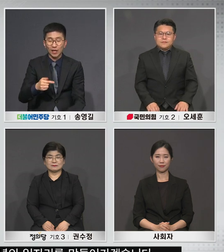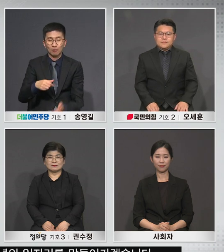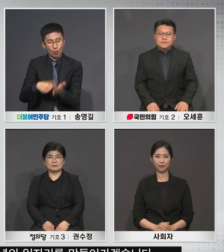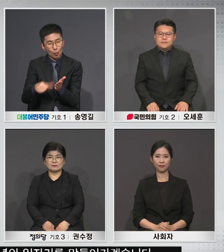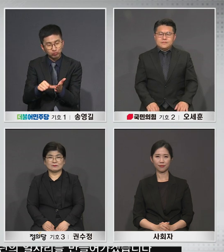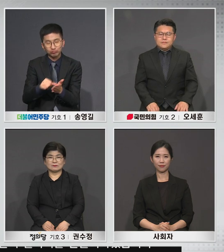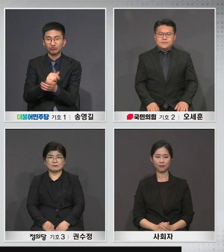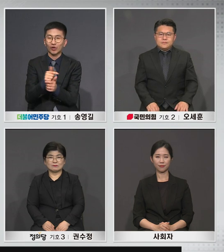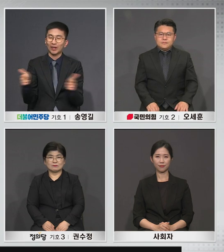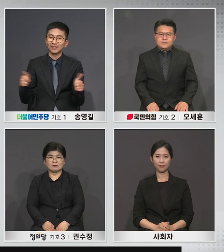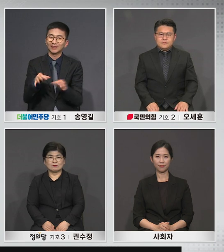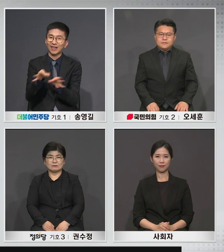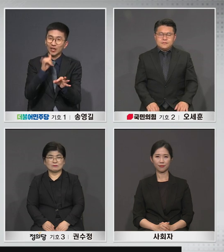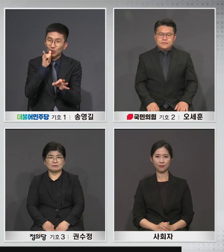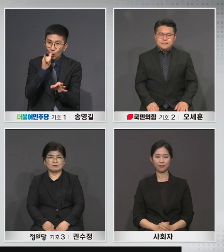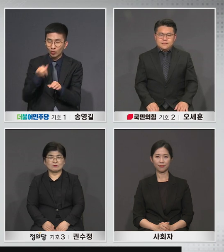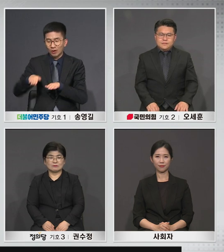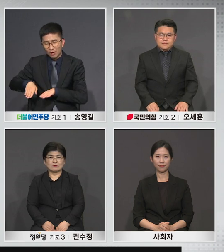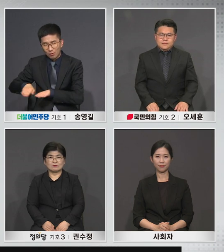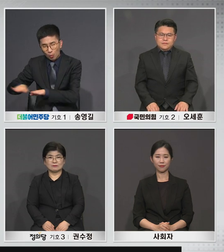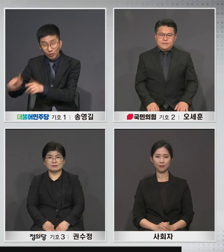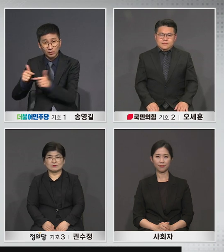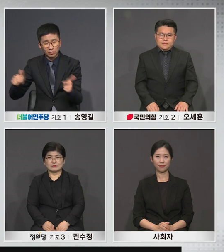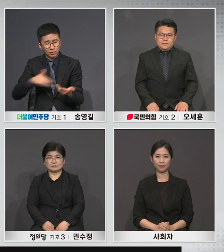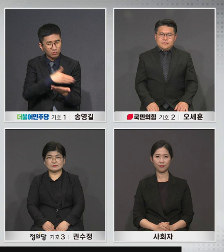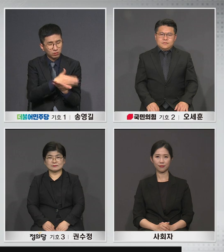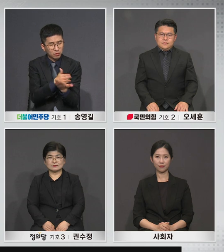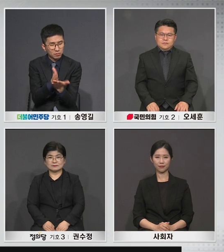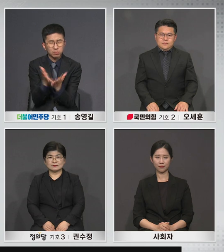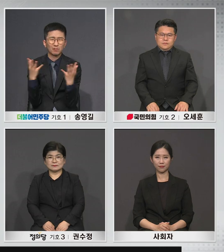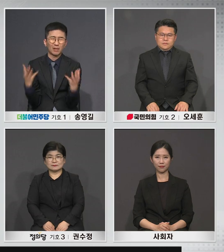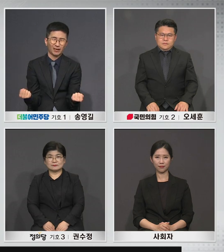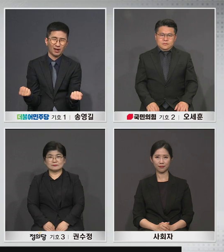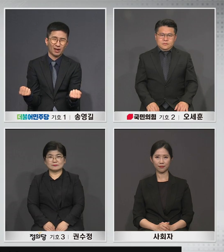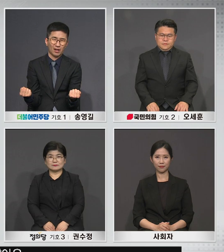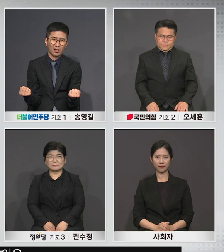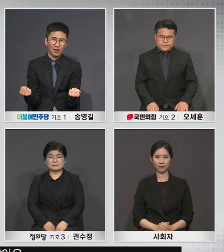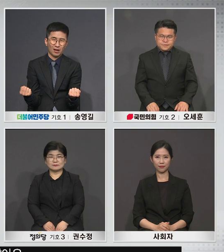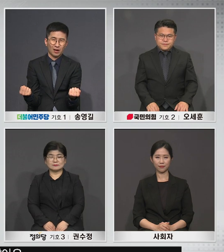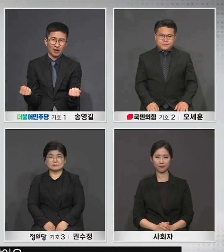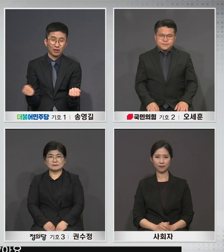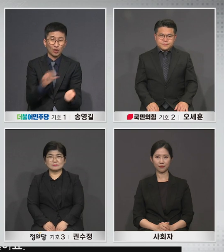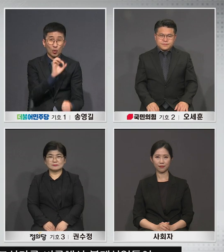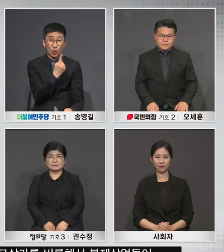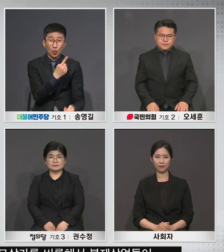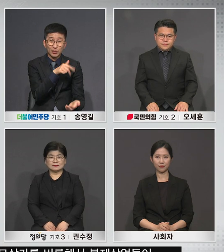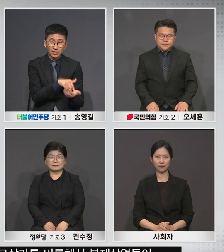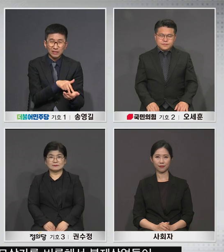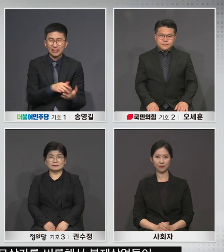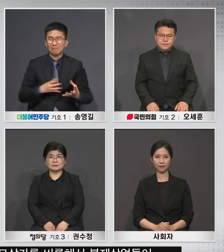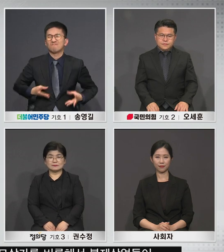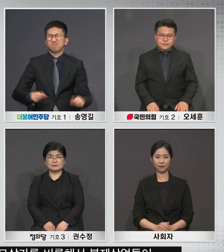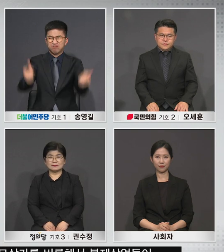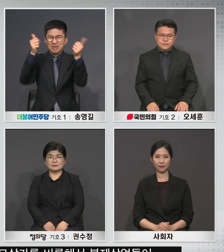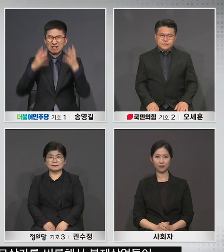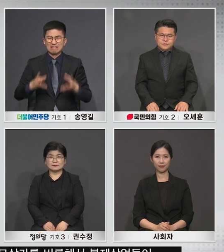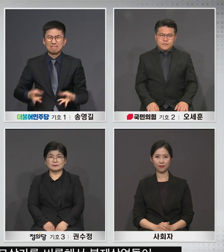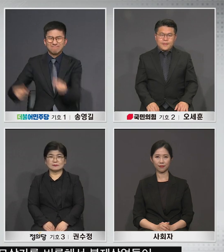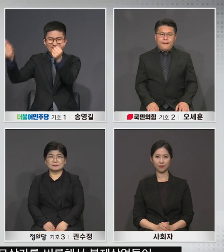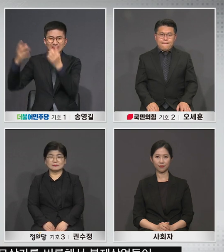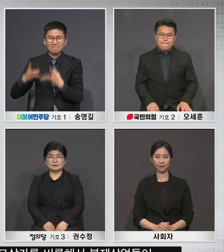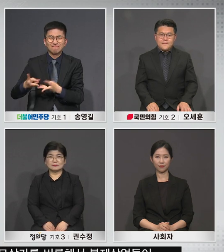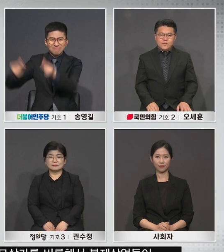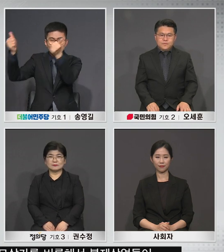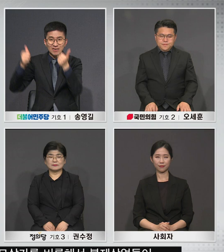비롯해서 봉제 산업들이 쭉 있습니다. 이런 상가들을 오세훈 후보는 그냥 이거를 막 밀어붙여서 개발해서 이거를